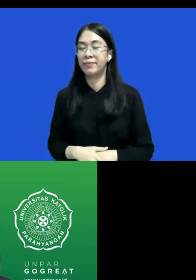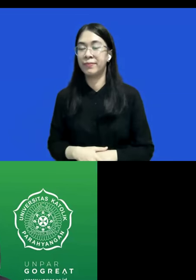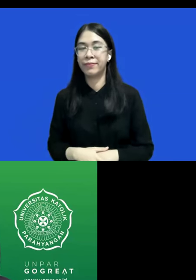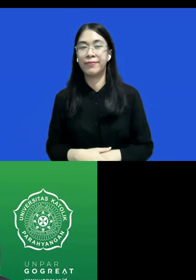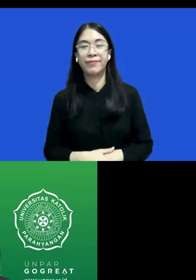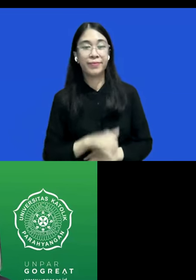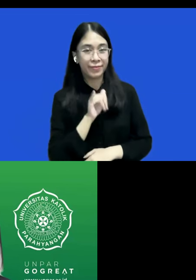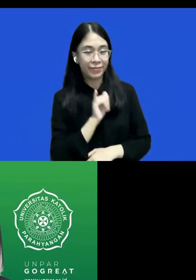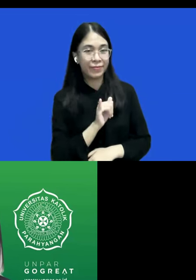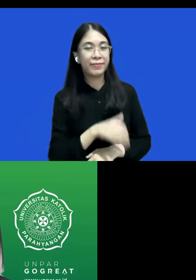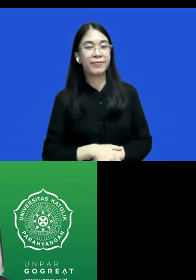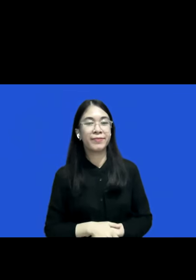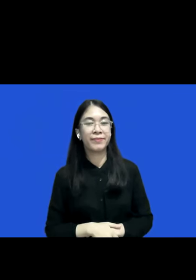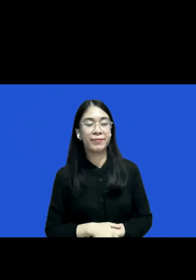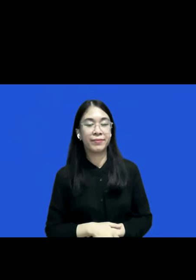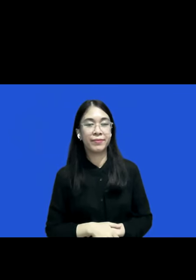Ya, baik.